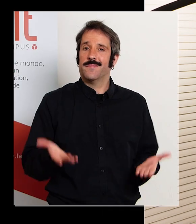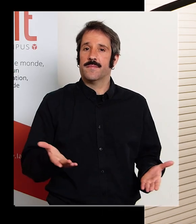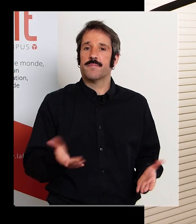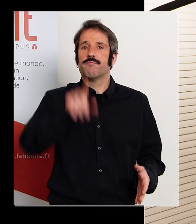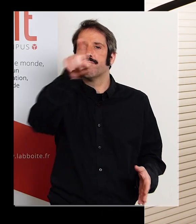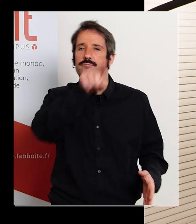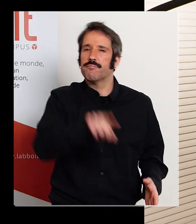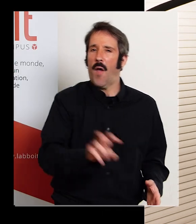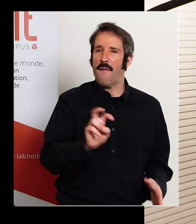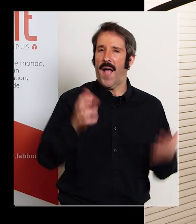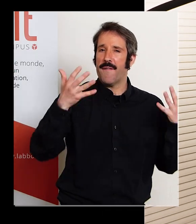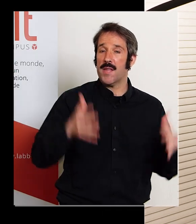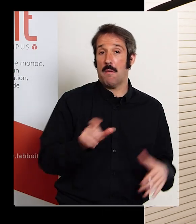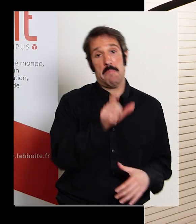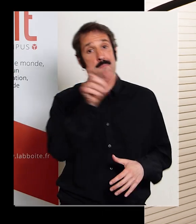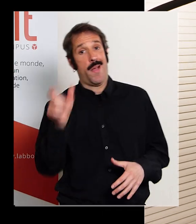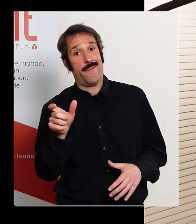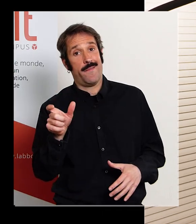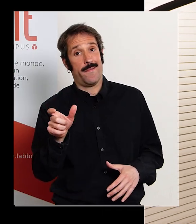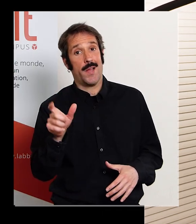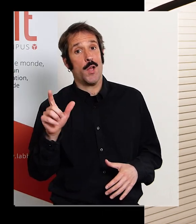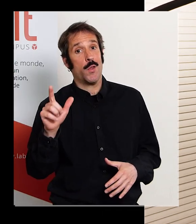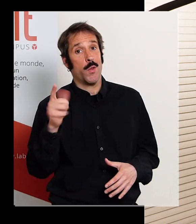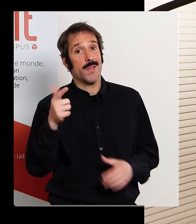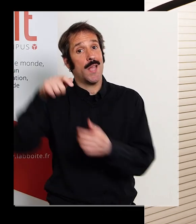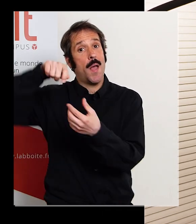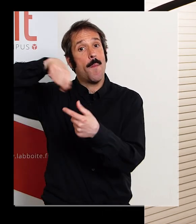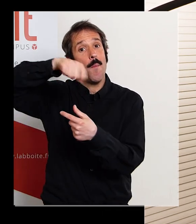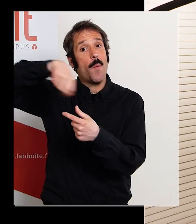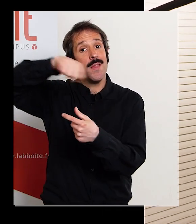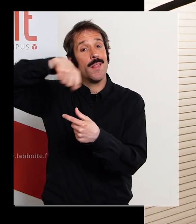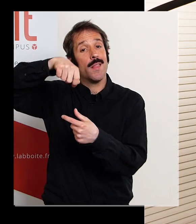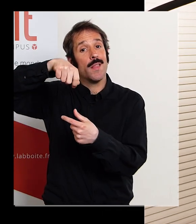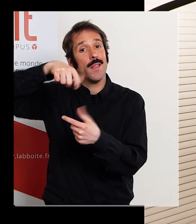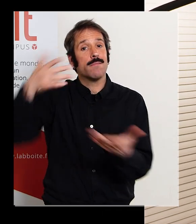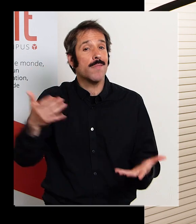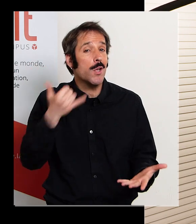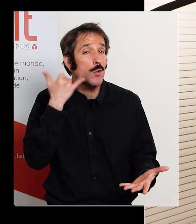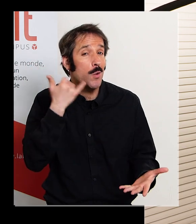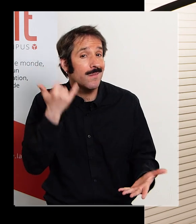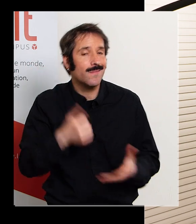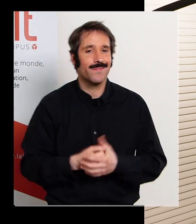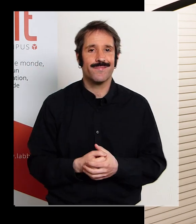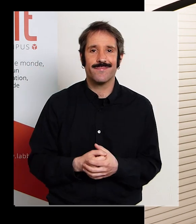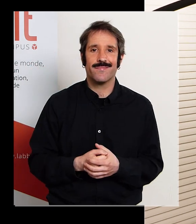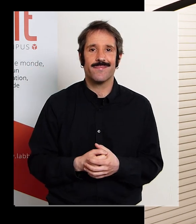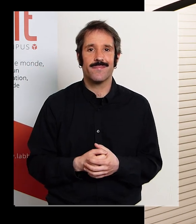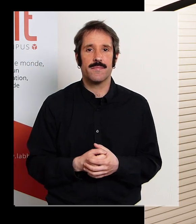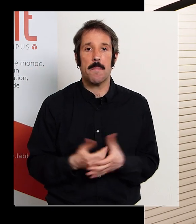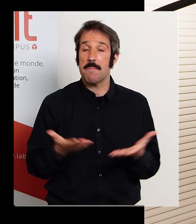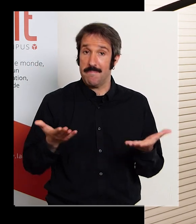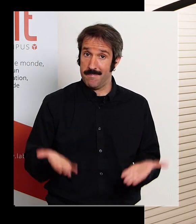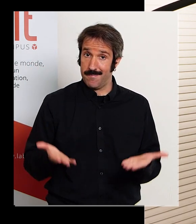Ça y est, le chemin vert est fini. Nous pouvons donc passer à la seconde bobine du boucleur inférieur qui est celle du chemin